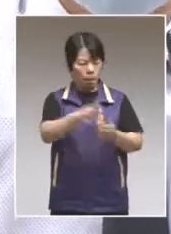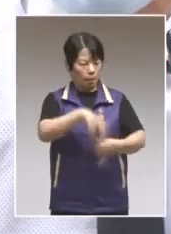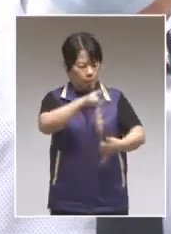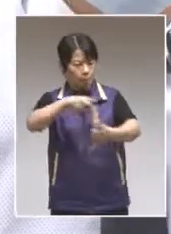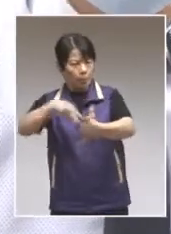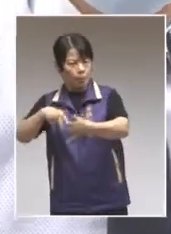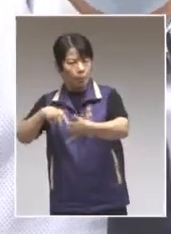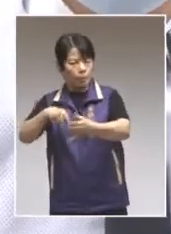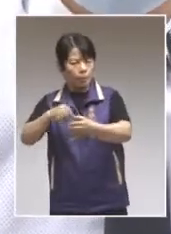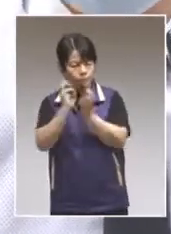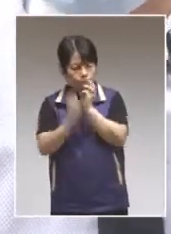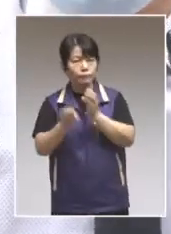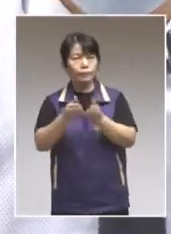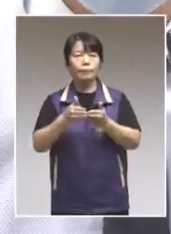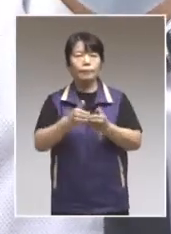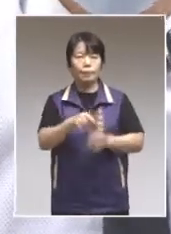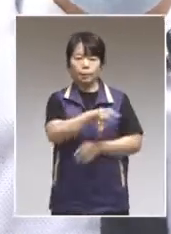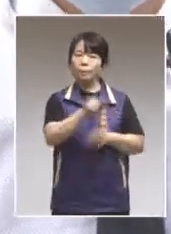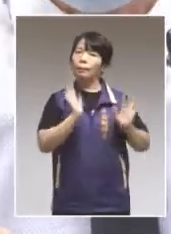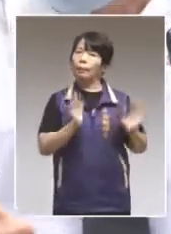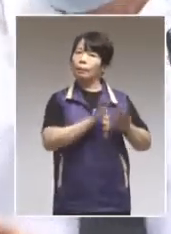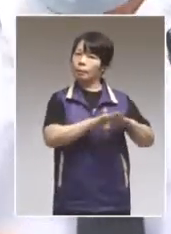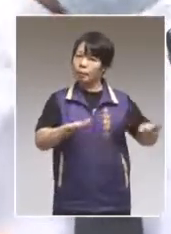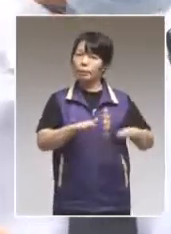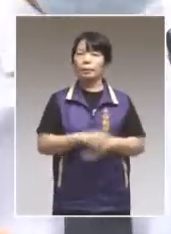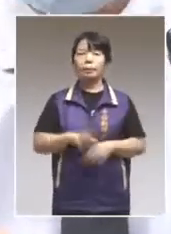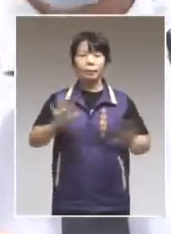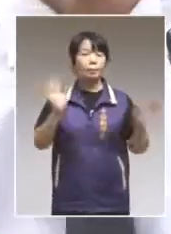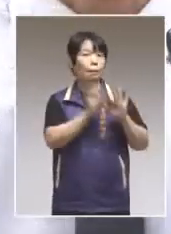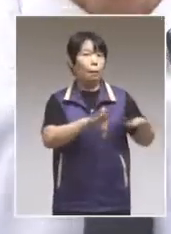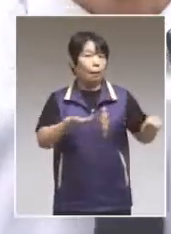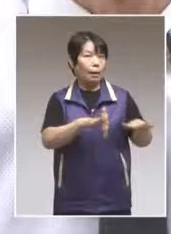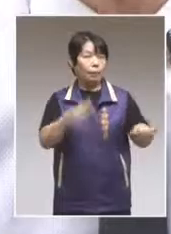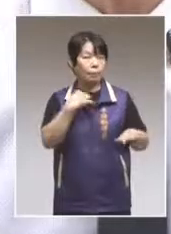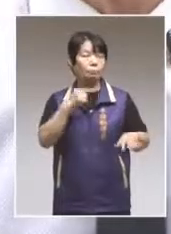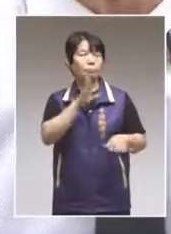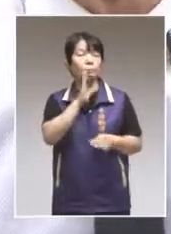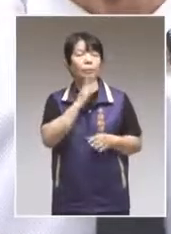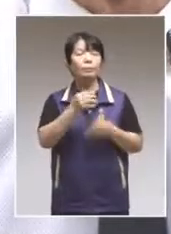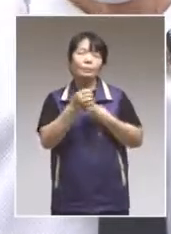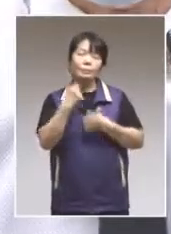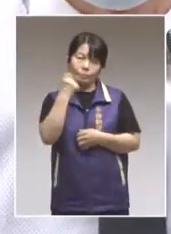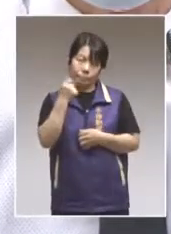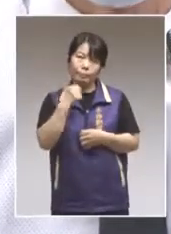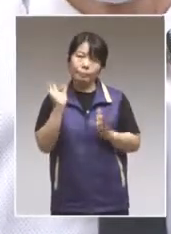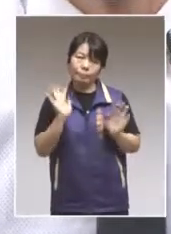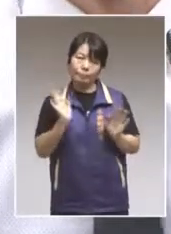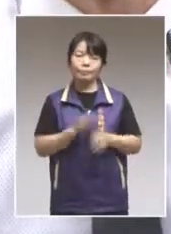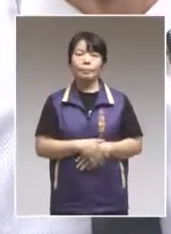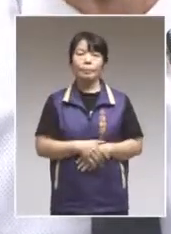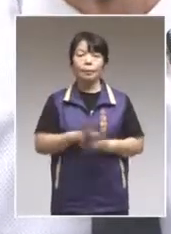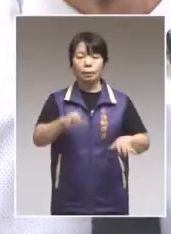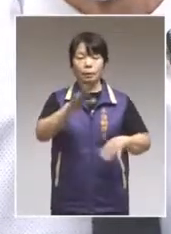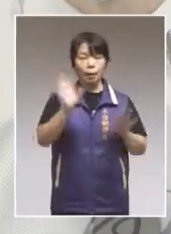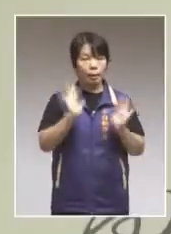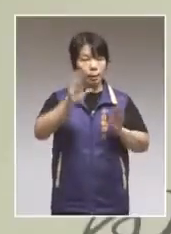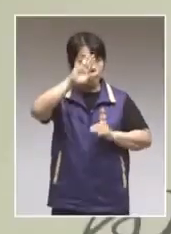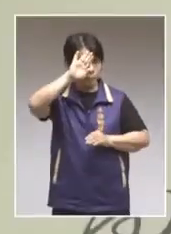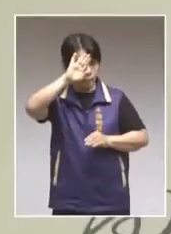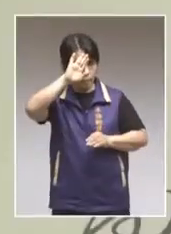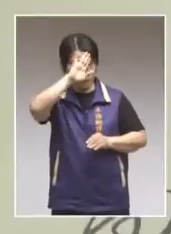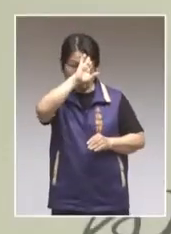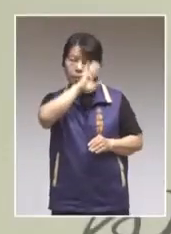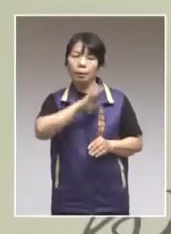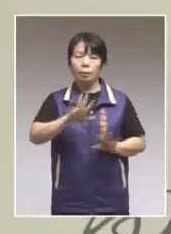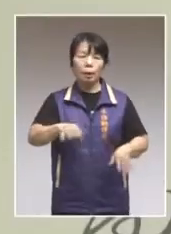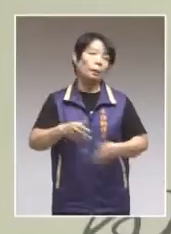安全。哦，家长都知道说孩子是我们心头的肉，那当然这个孩子生病的时候， 我们只有知道说